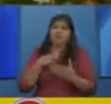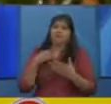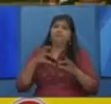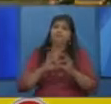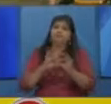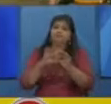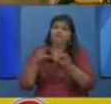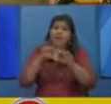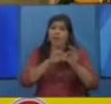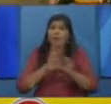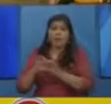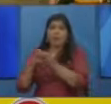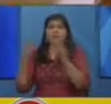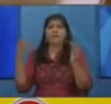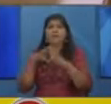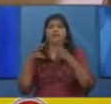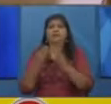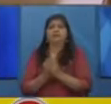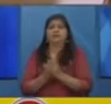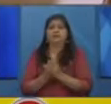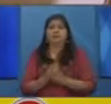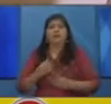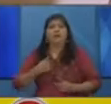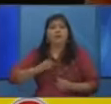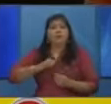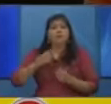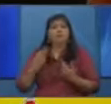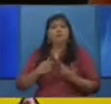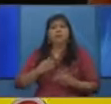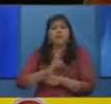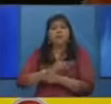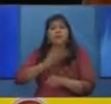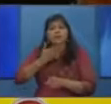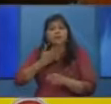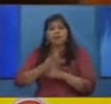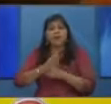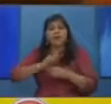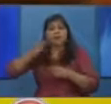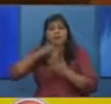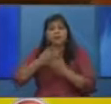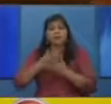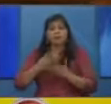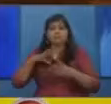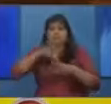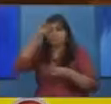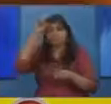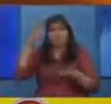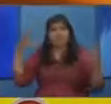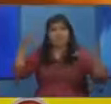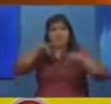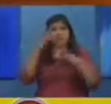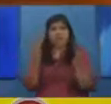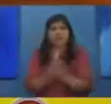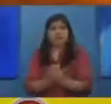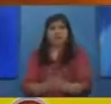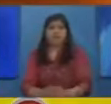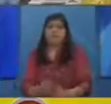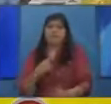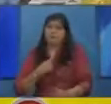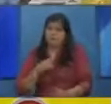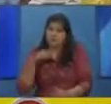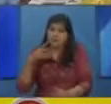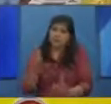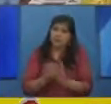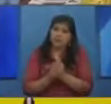हमें एक करते हैं। भक्ति आंदोलन पूरे भारत में एक बड़ा जन आंदोलन बन गया, जिसने